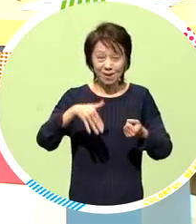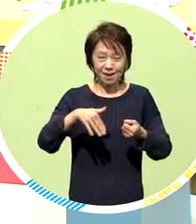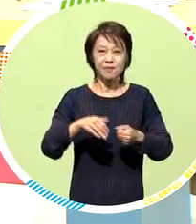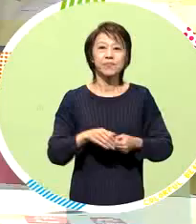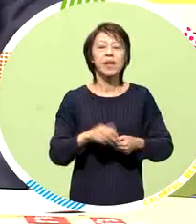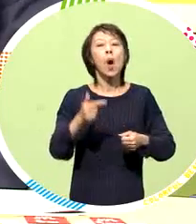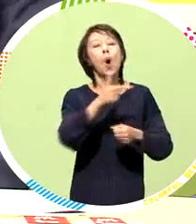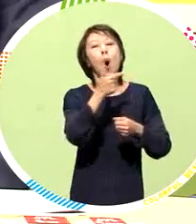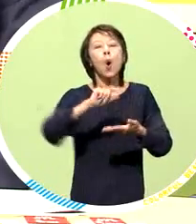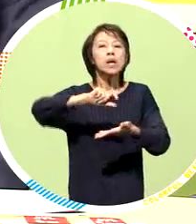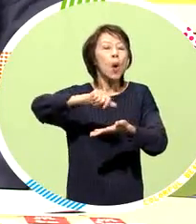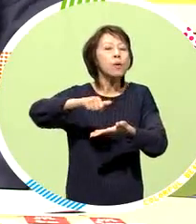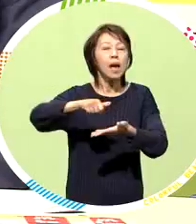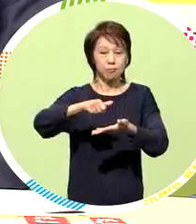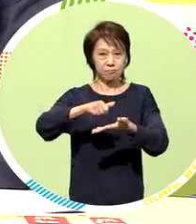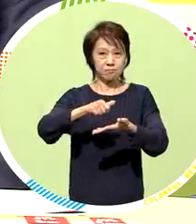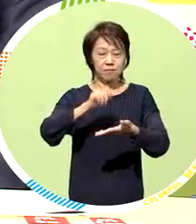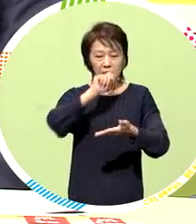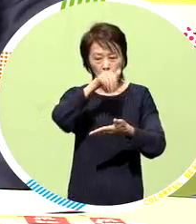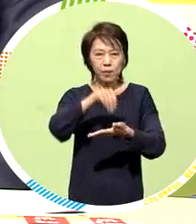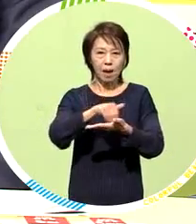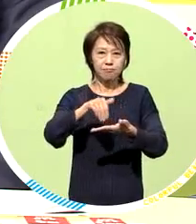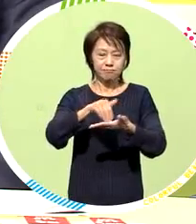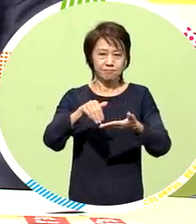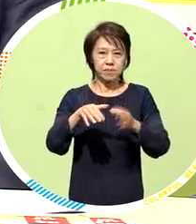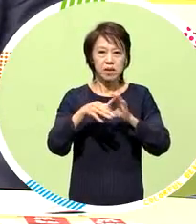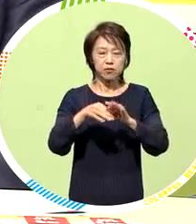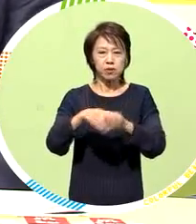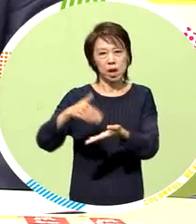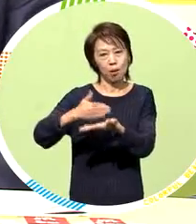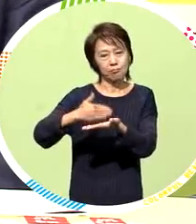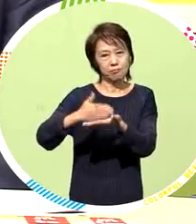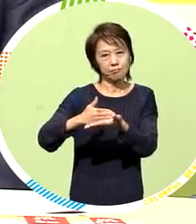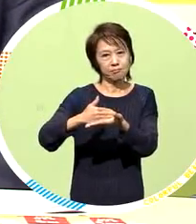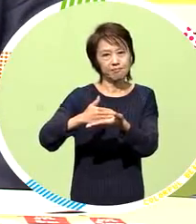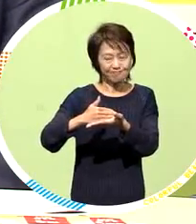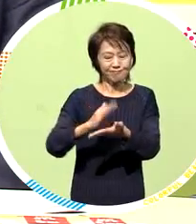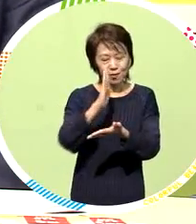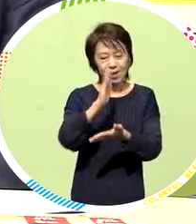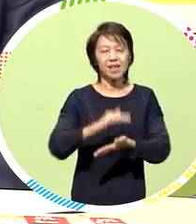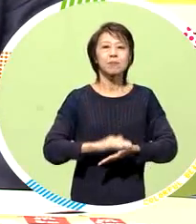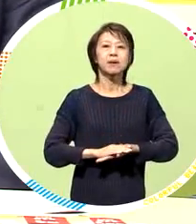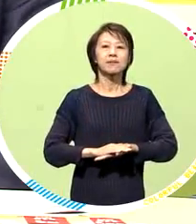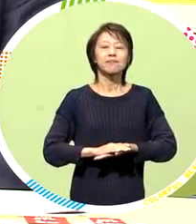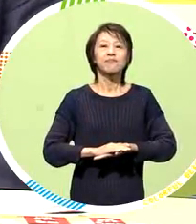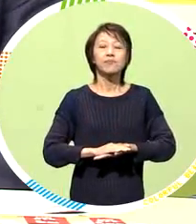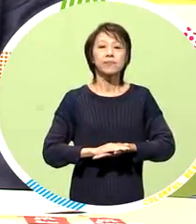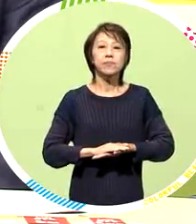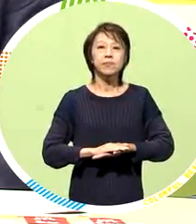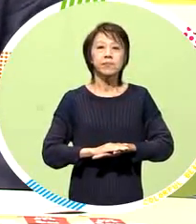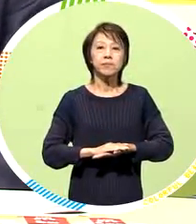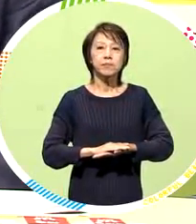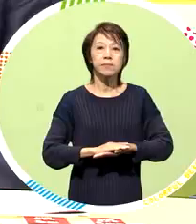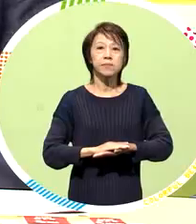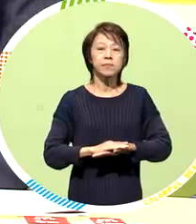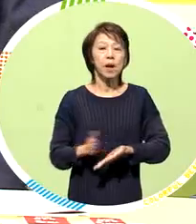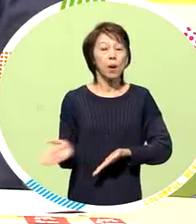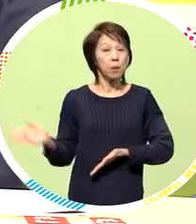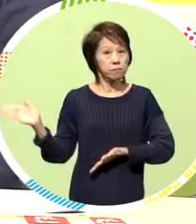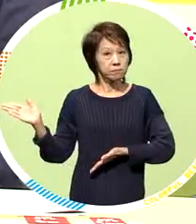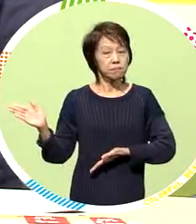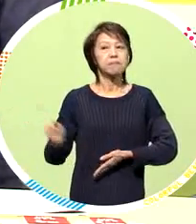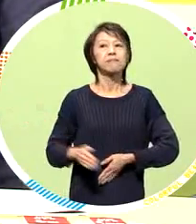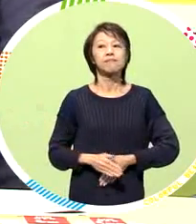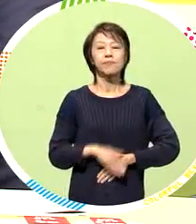ちょっと大きなお財布ですけどねよさんのお話しを伺っていきたいと思いますしっかり聞いてくださいまずはねこちらなんですが知事杯